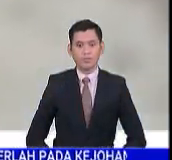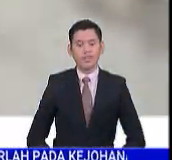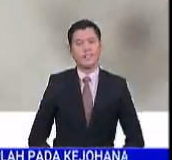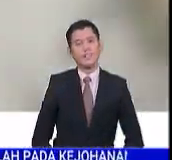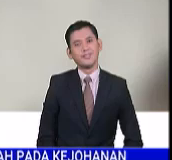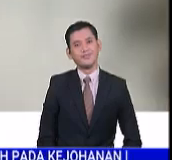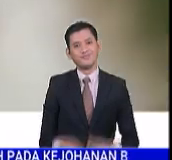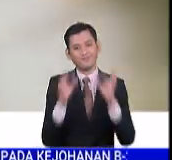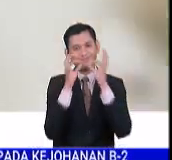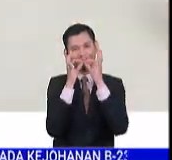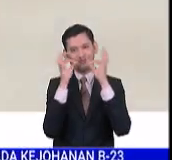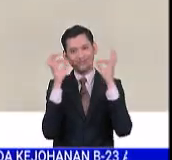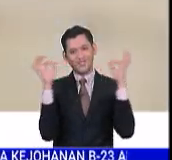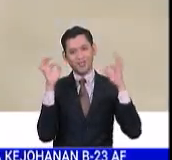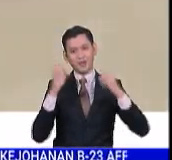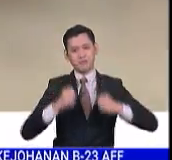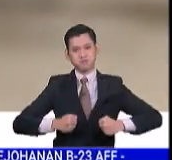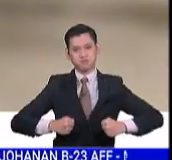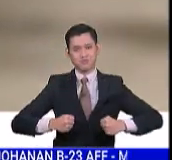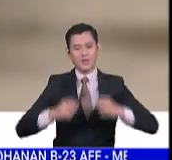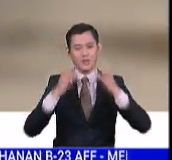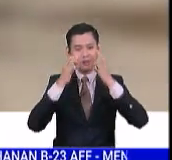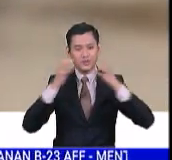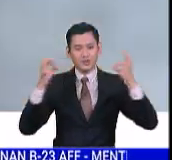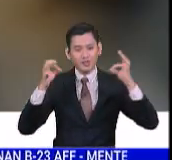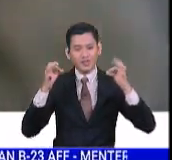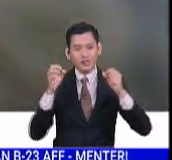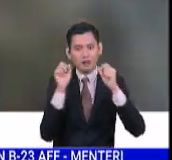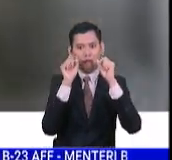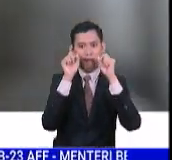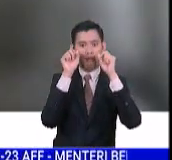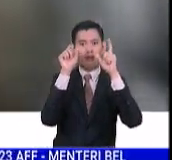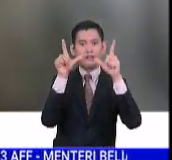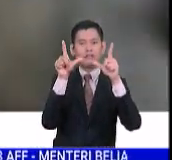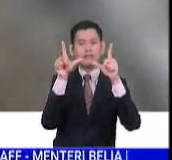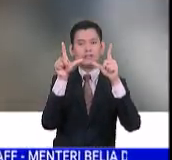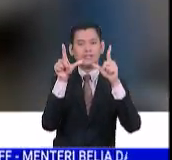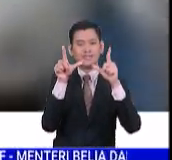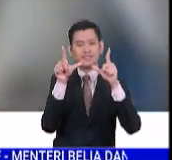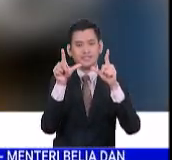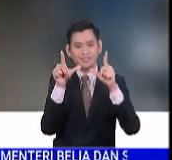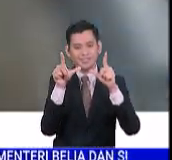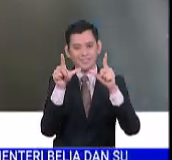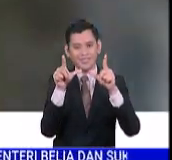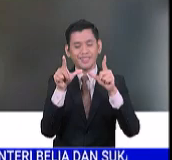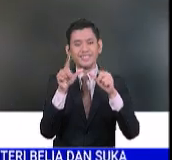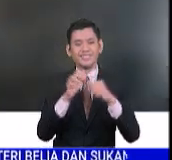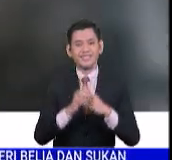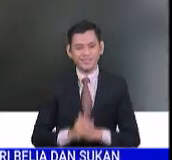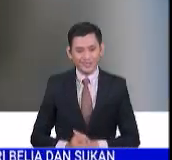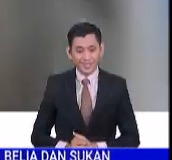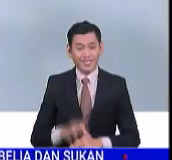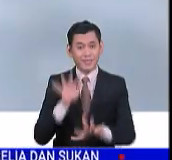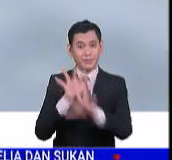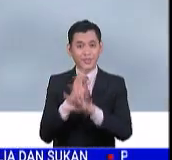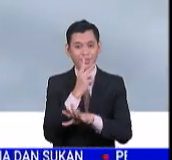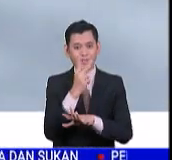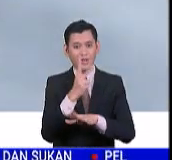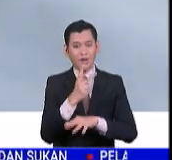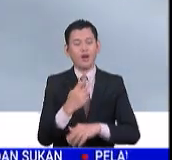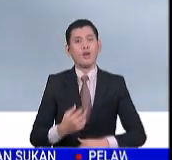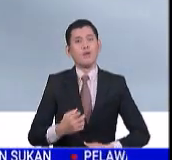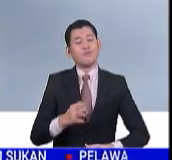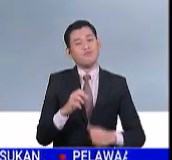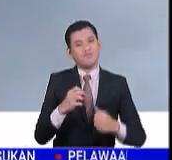Lagak kucing berbadan sasa mengecutkan kucing lain. Perkongsian di TikTok geng Oyen Positif memaparkan seekor